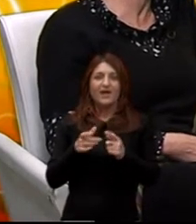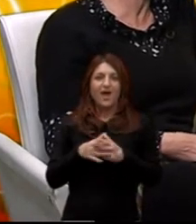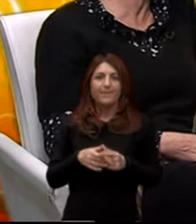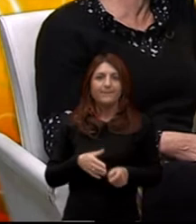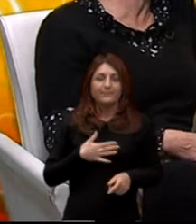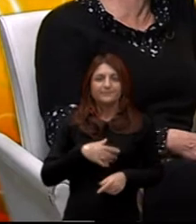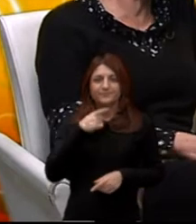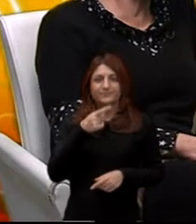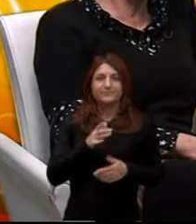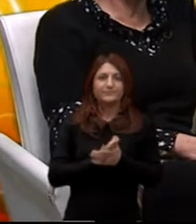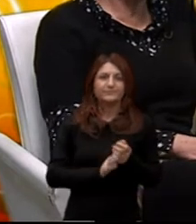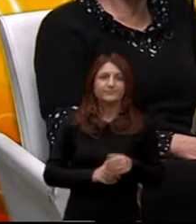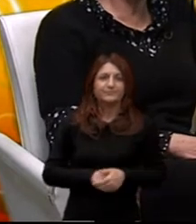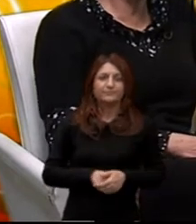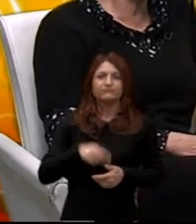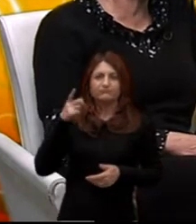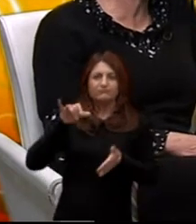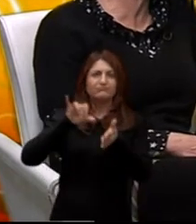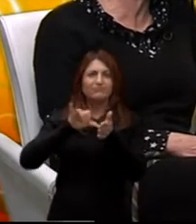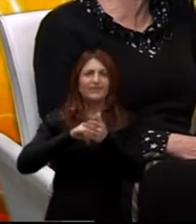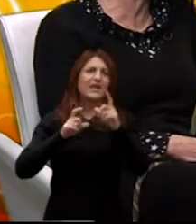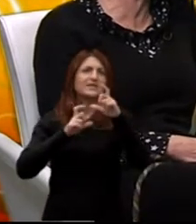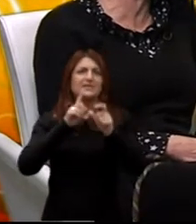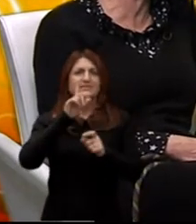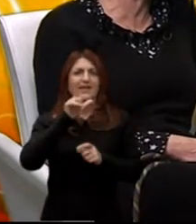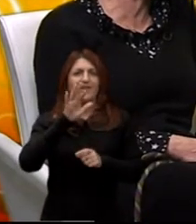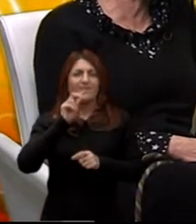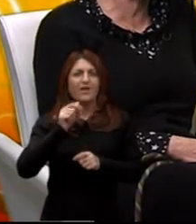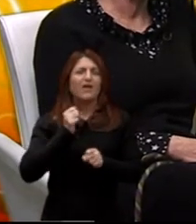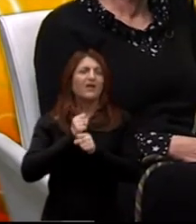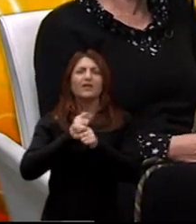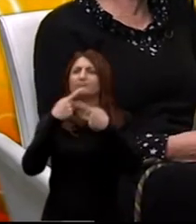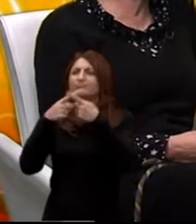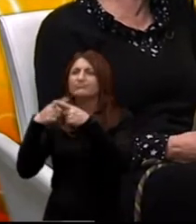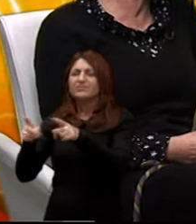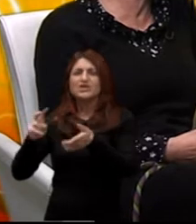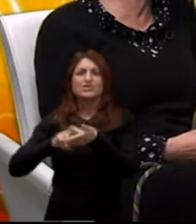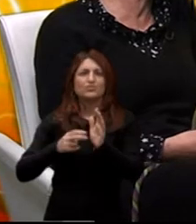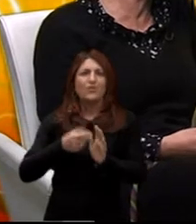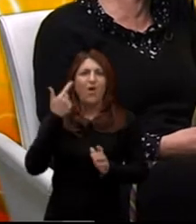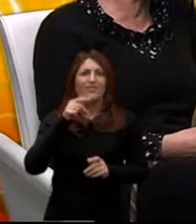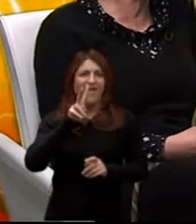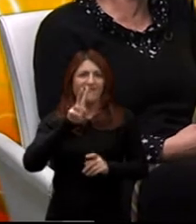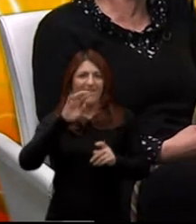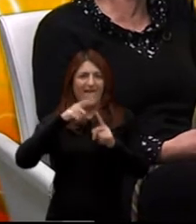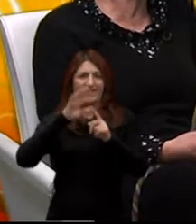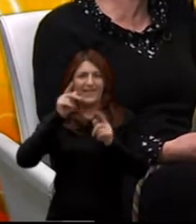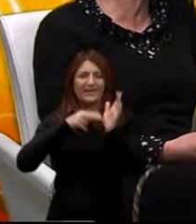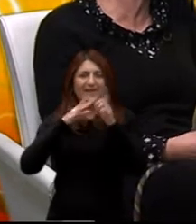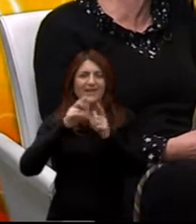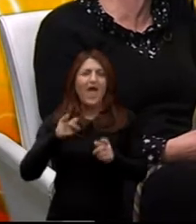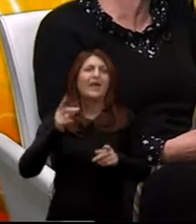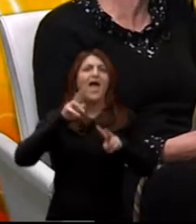zapravo, da, evo, u centru Silver stvarno radi različiti profili stručnjaka. Znači, od veterinara do rehabilitatora,